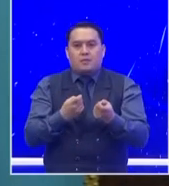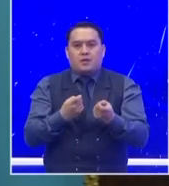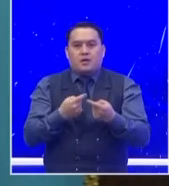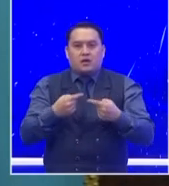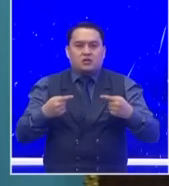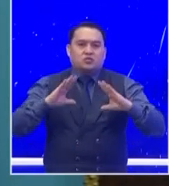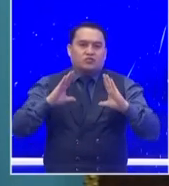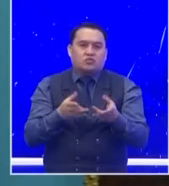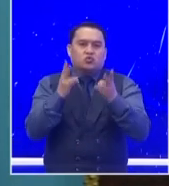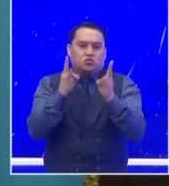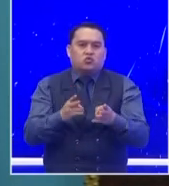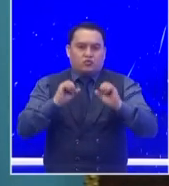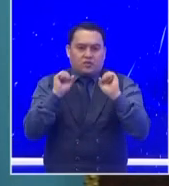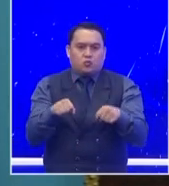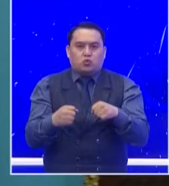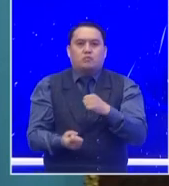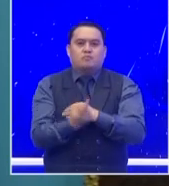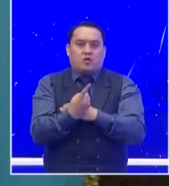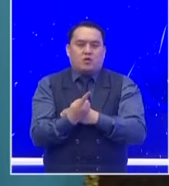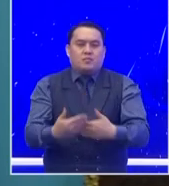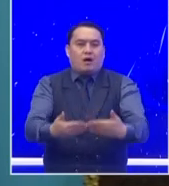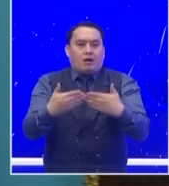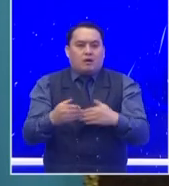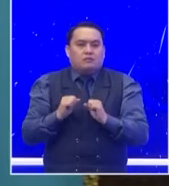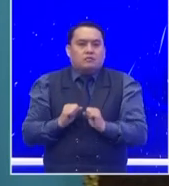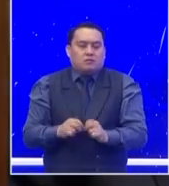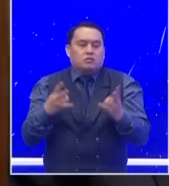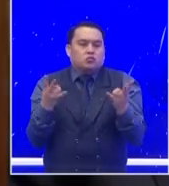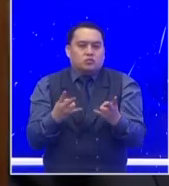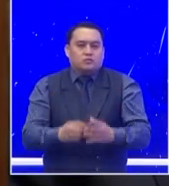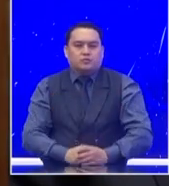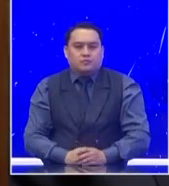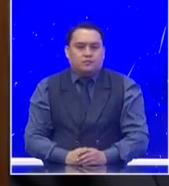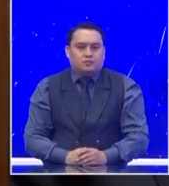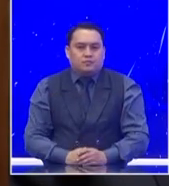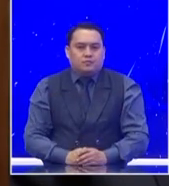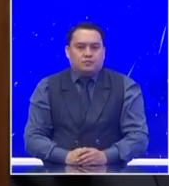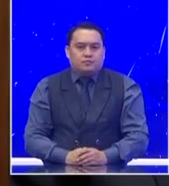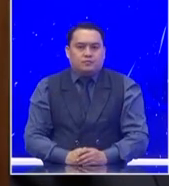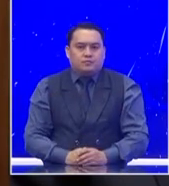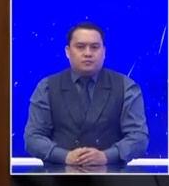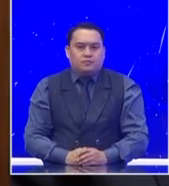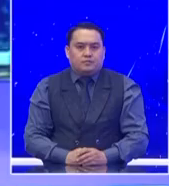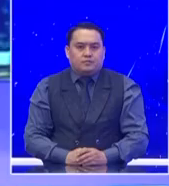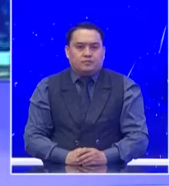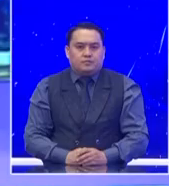какие-то ситуации, сундай-сундай жағдайлар болмашын, вот мы так вот обозначили. Вот, в целом.